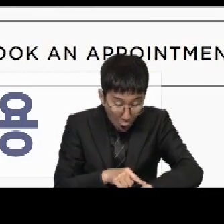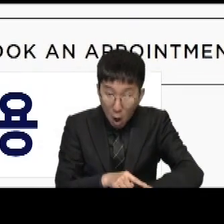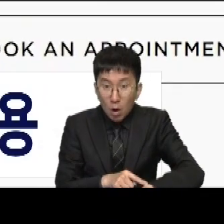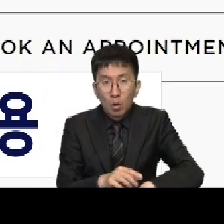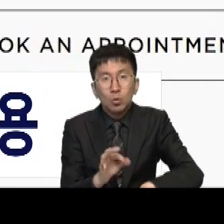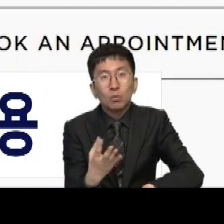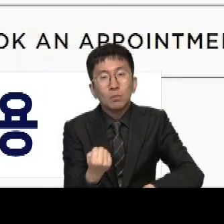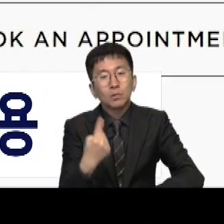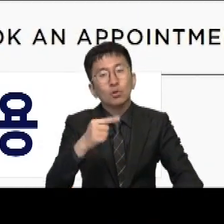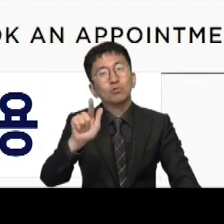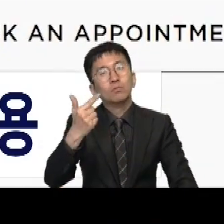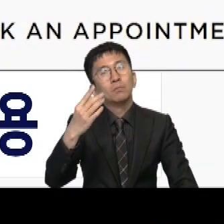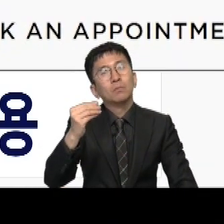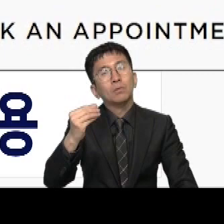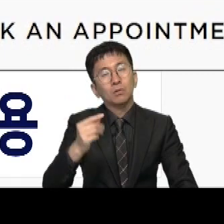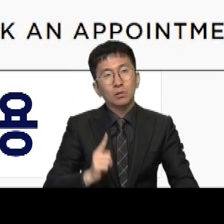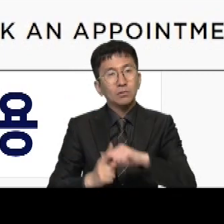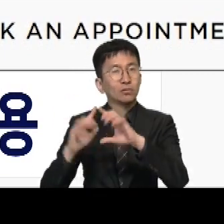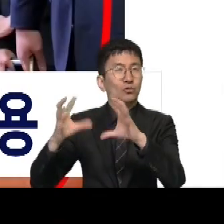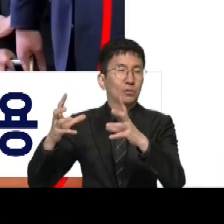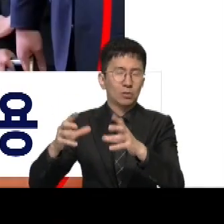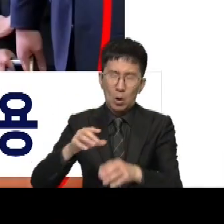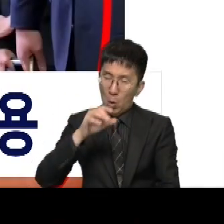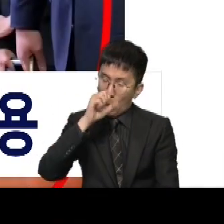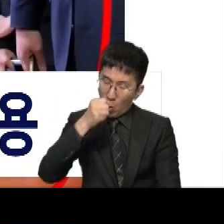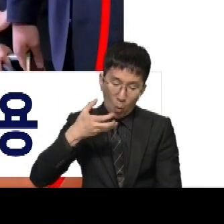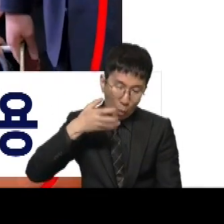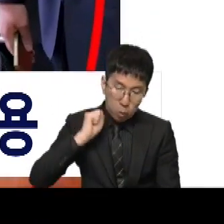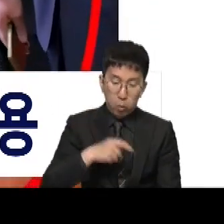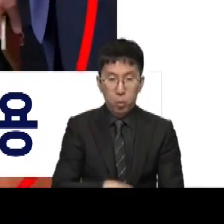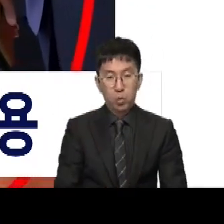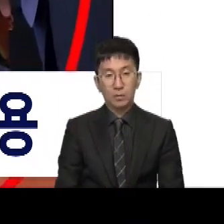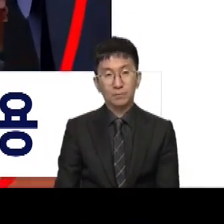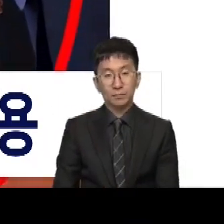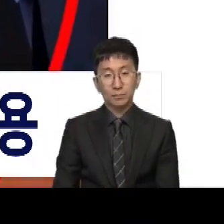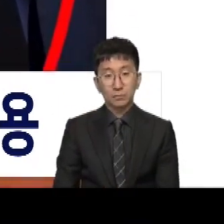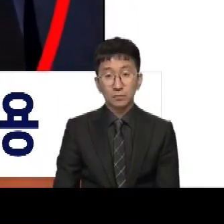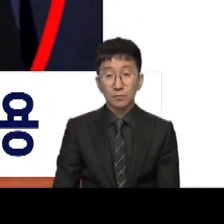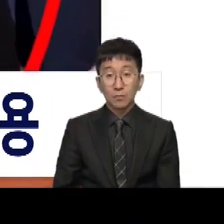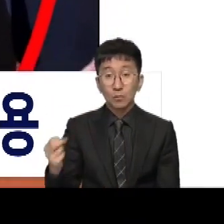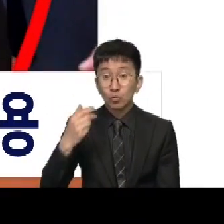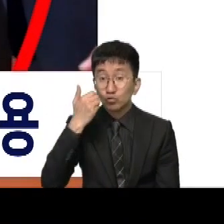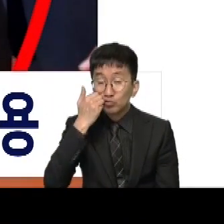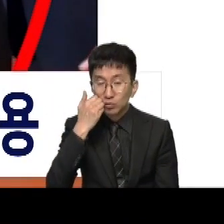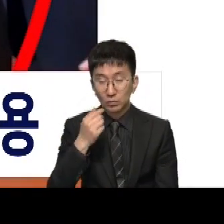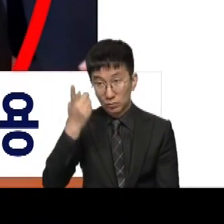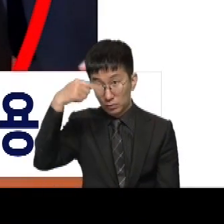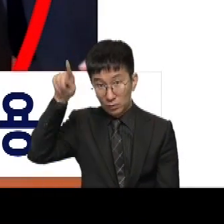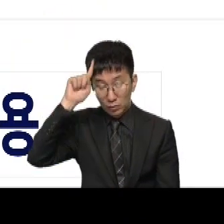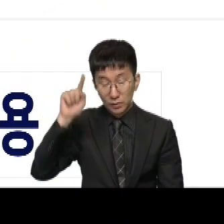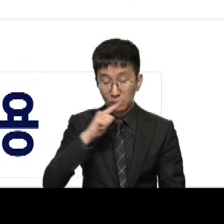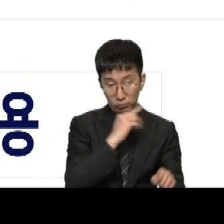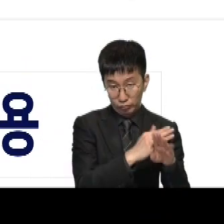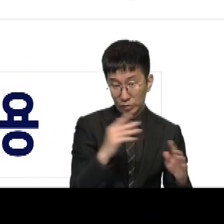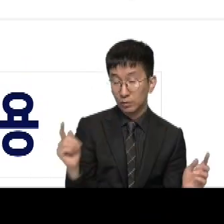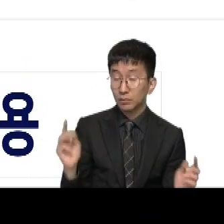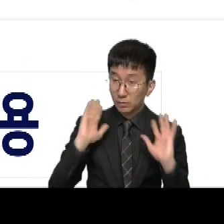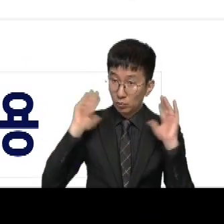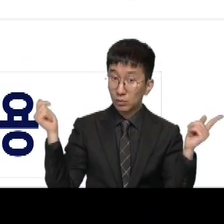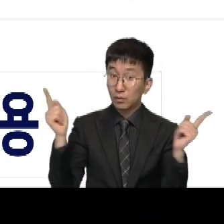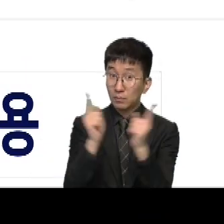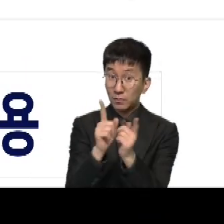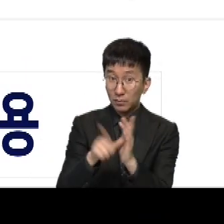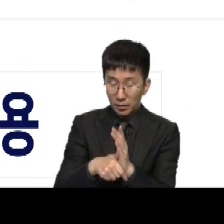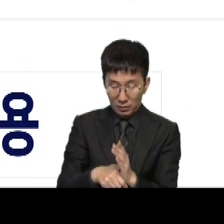원짜리 스위스 명품입니다. 지난달 북러 정상회담에 동행한 동생 김여정 노동당 부부장은 1000만